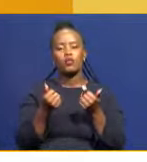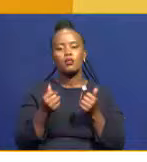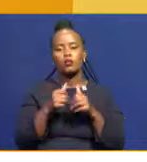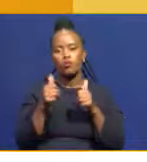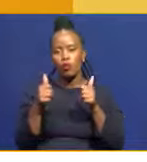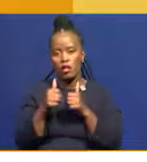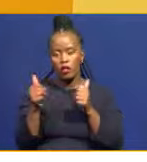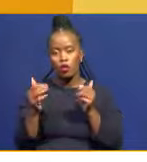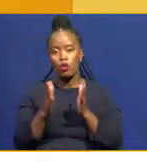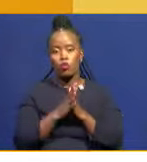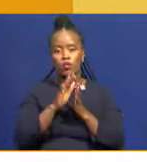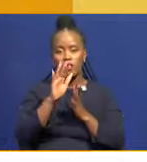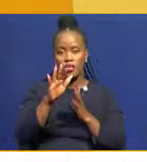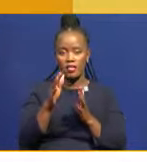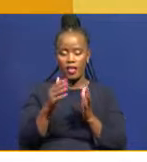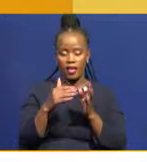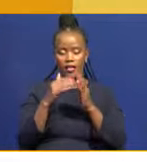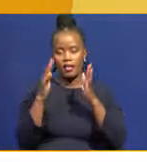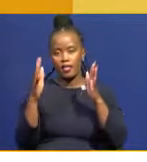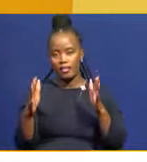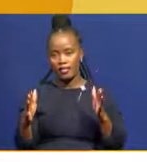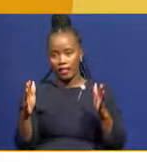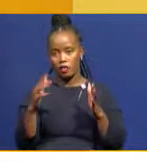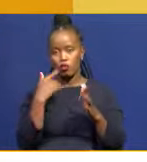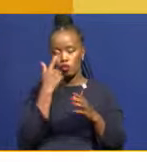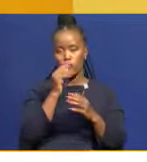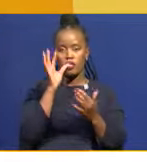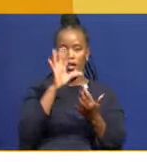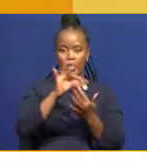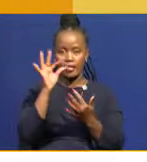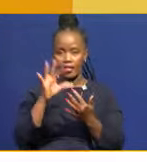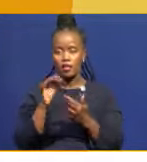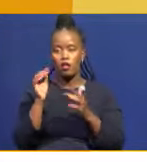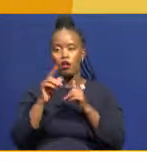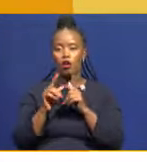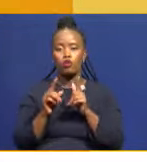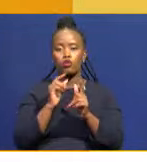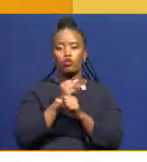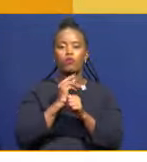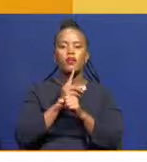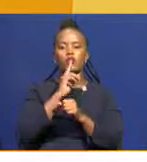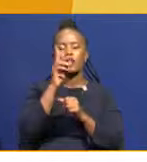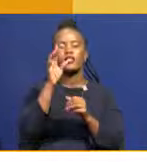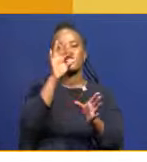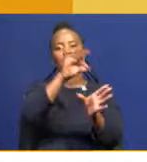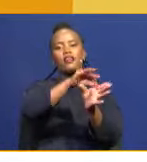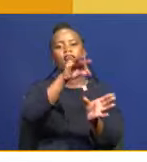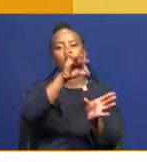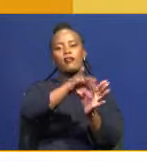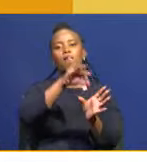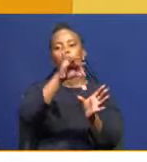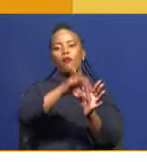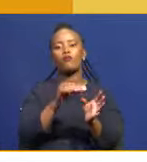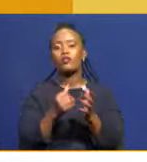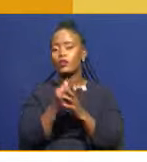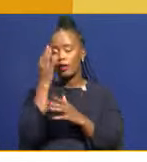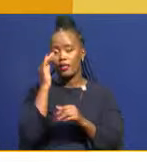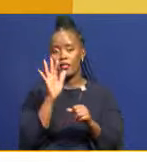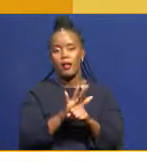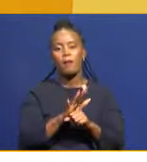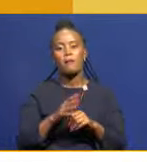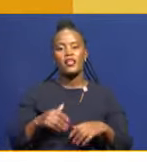viongozi wanaowachagua na hata wao wenyewe katika kujitokeza katika kwenda kupiga kura, kwa sababu hapo kwenda kupiga kura vijana wengi ndio